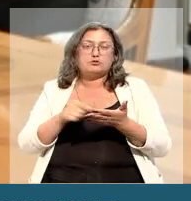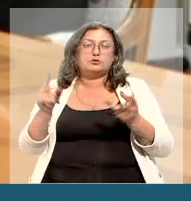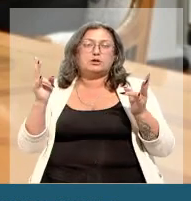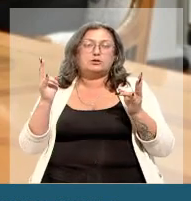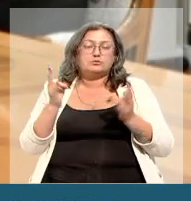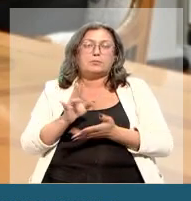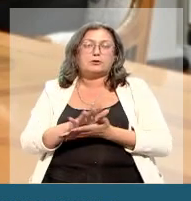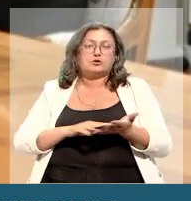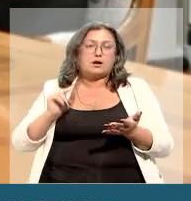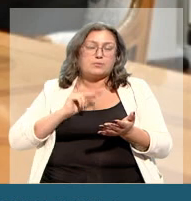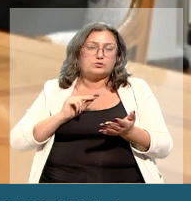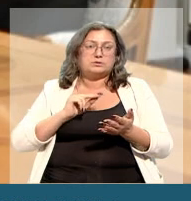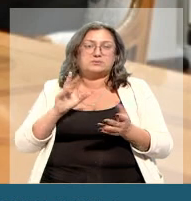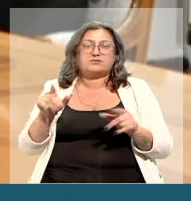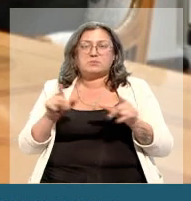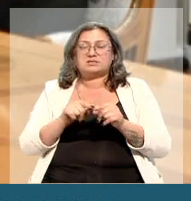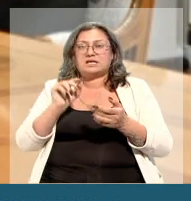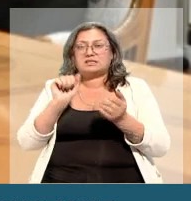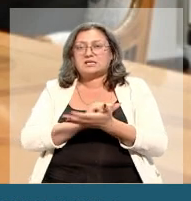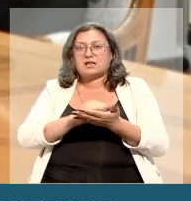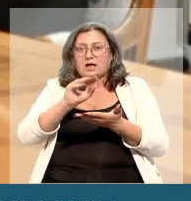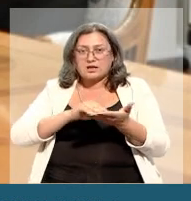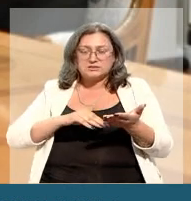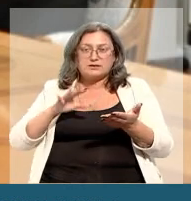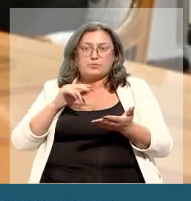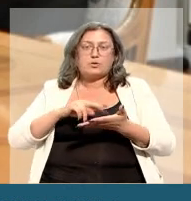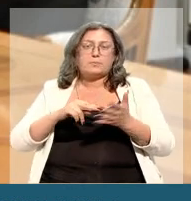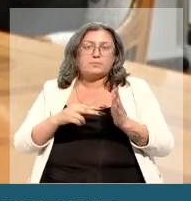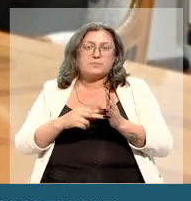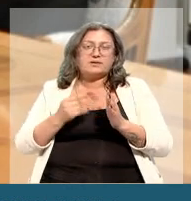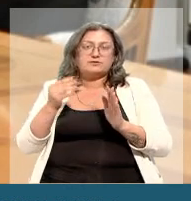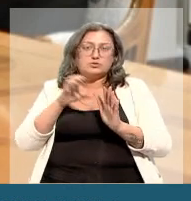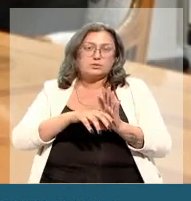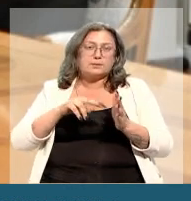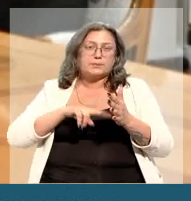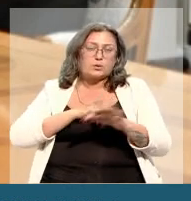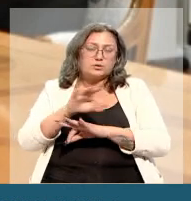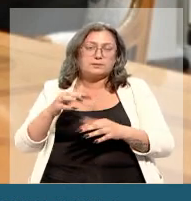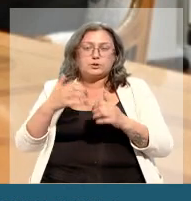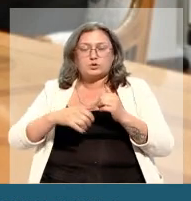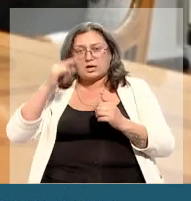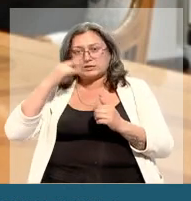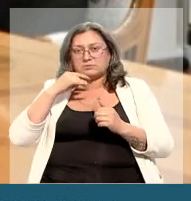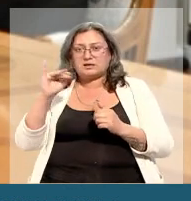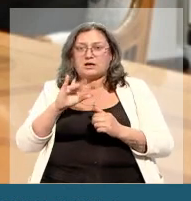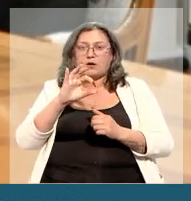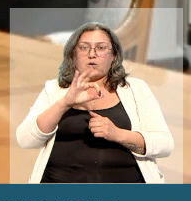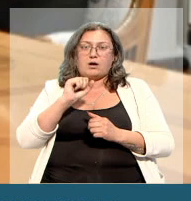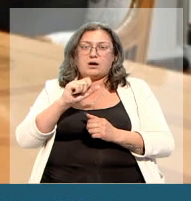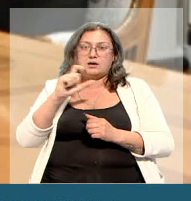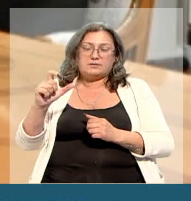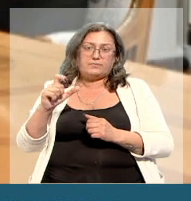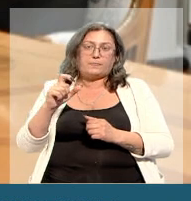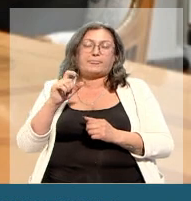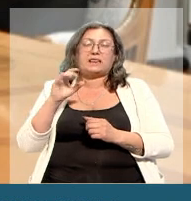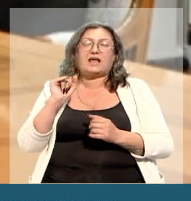необходимость продолжения работы в рамках совместной декларации о стратегическо-инвестиционных проектах между Казахстаном и ОАЭ. Кроме